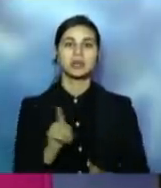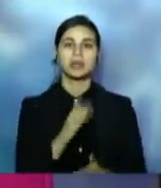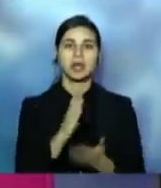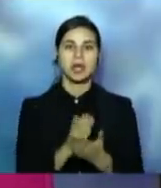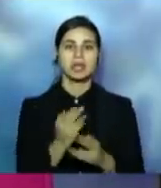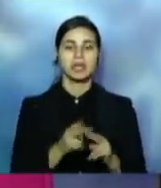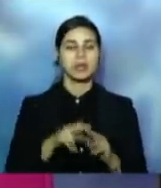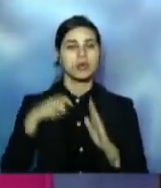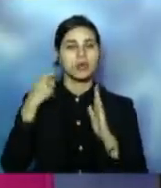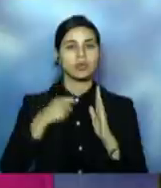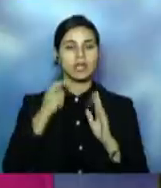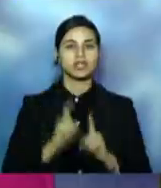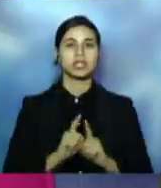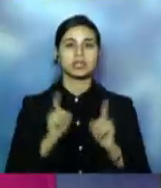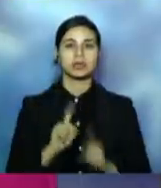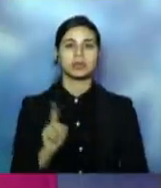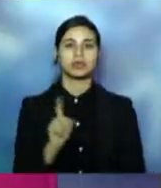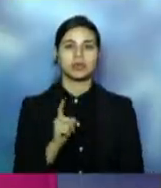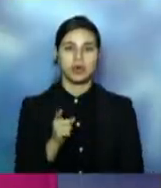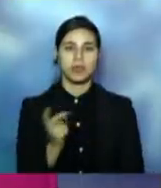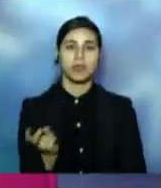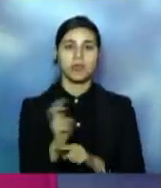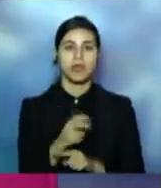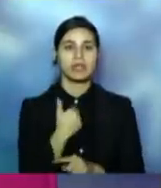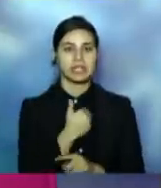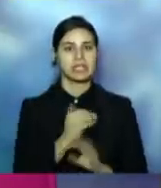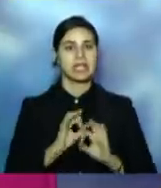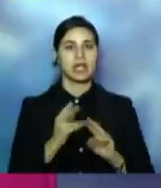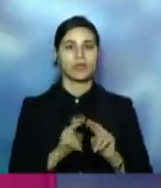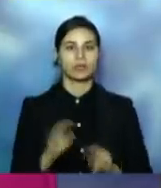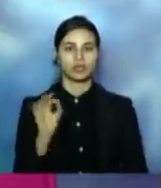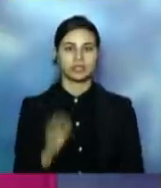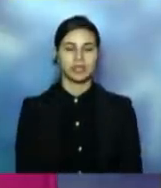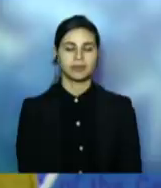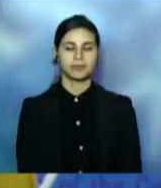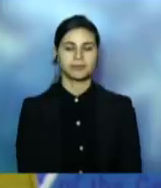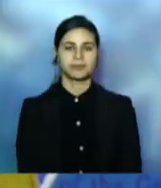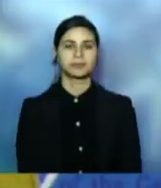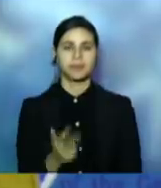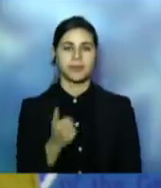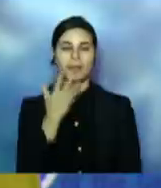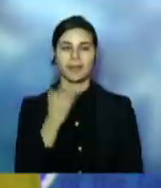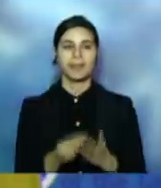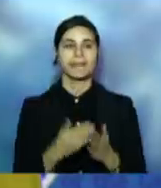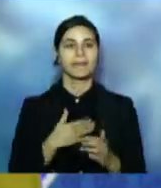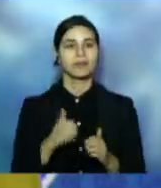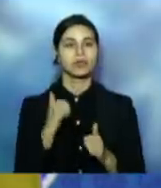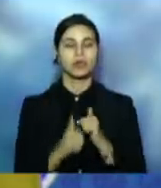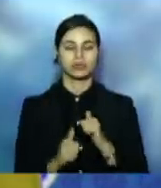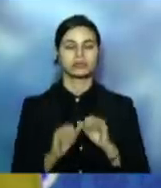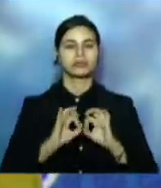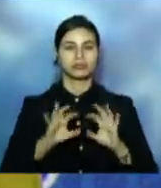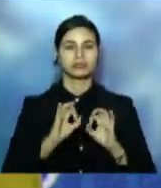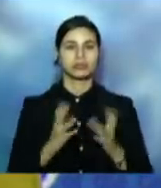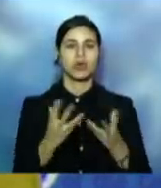არის იმ რუბრიკაში განსაკუთრებული, რომ მოხვედი და გინდა გვიამბო ამის შესახებ? რა თქმა უნდა, ჩვენ როგორც ყოველთვის განვიხილავთ